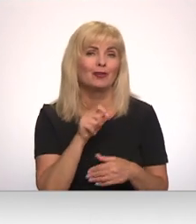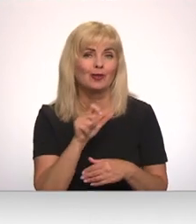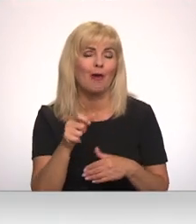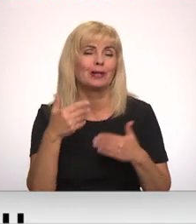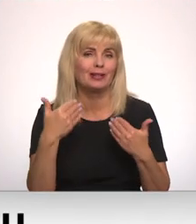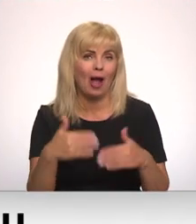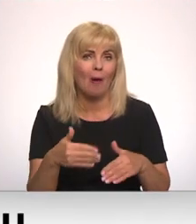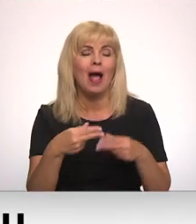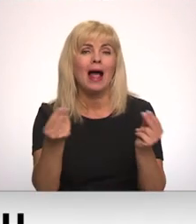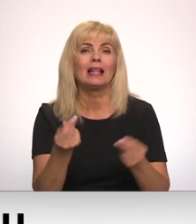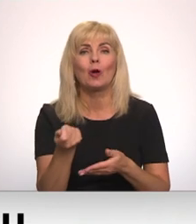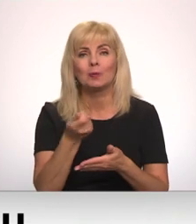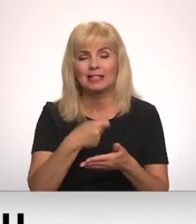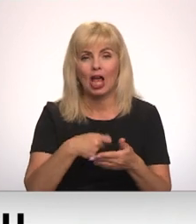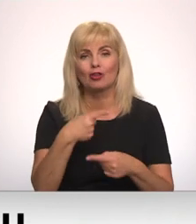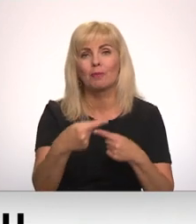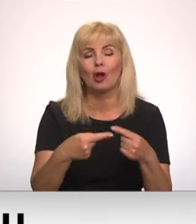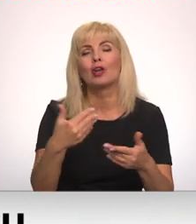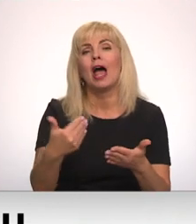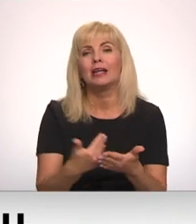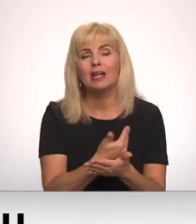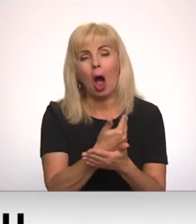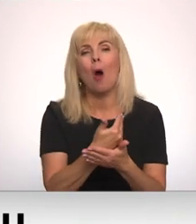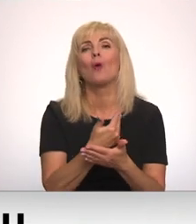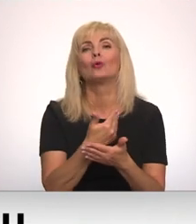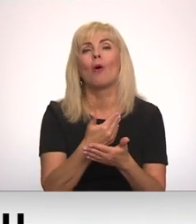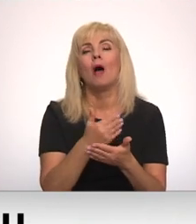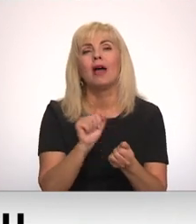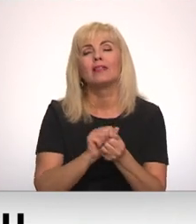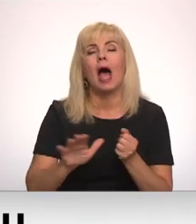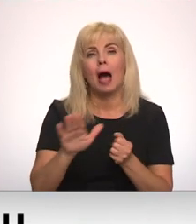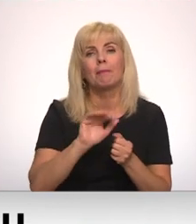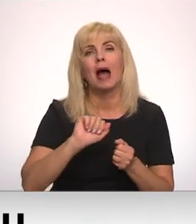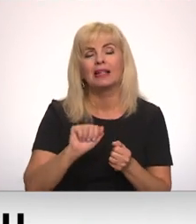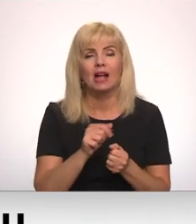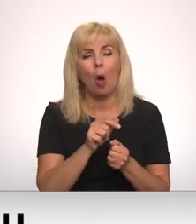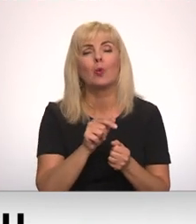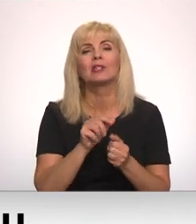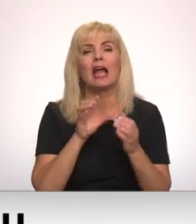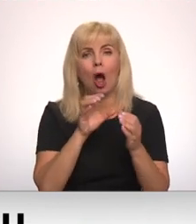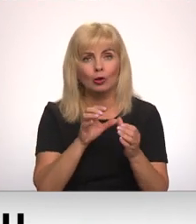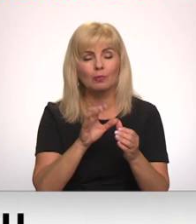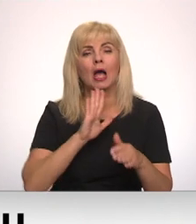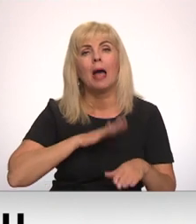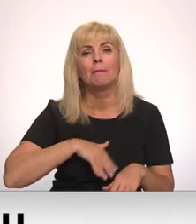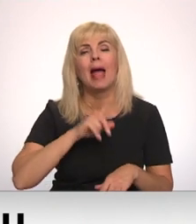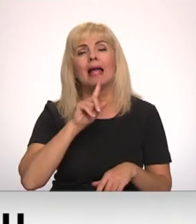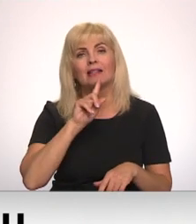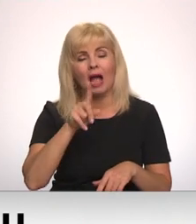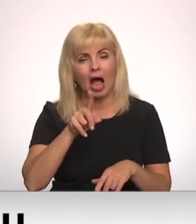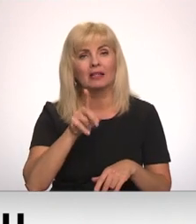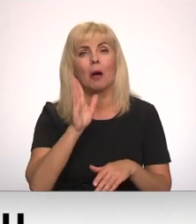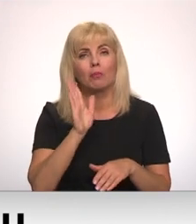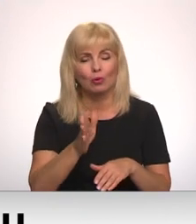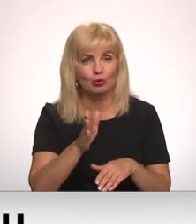jau līgumslēgšanas procesā par jaunu videi draudzīgu autobusu iegādi, kad ceram pēc gada, kad viņš tiks uzbūvēts mūsu vajadzībām, arī